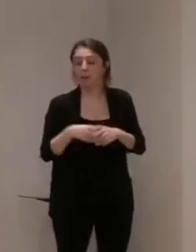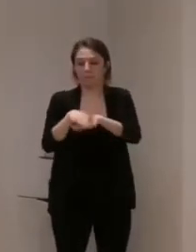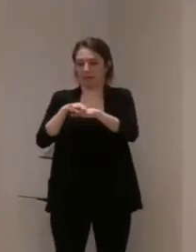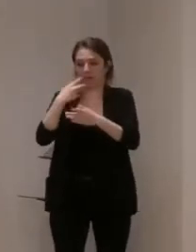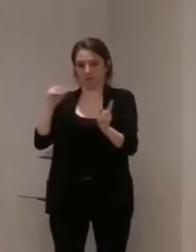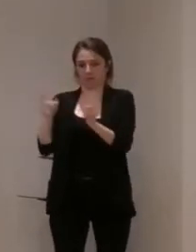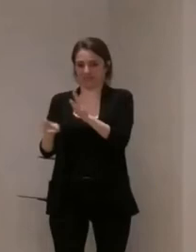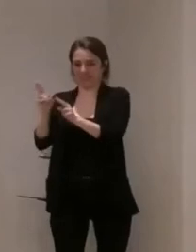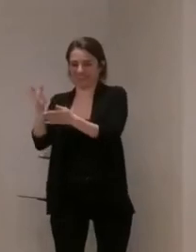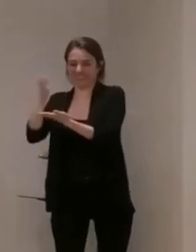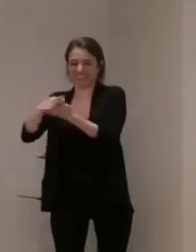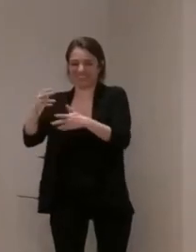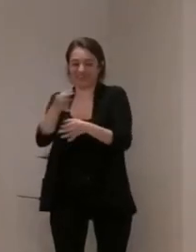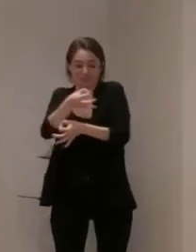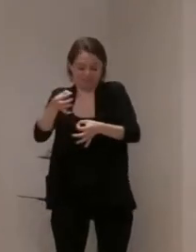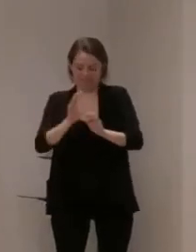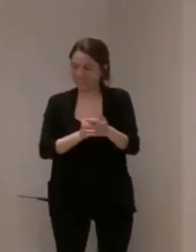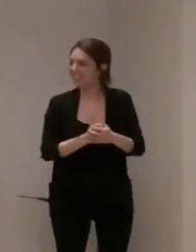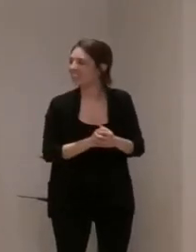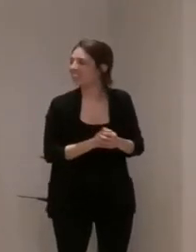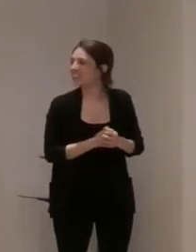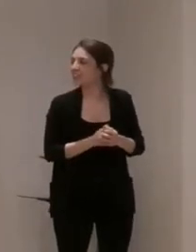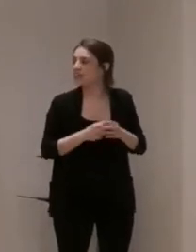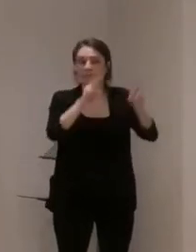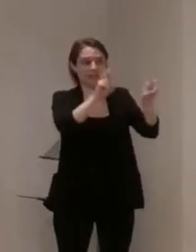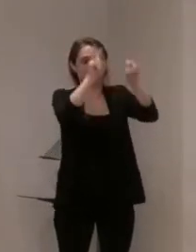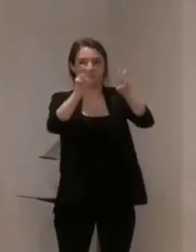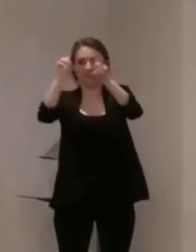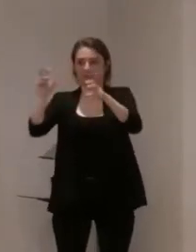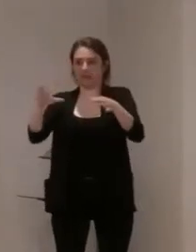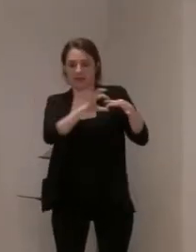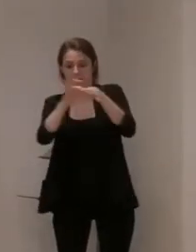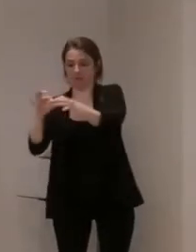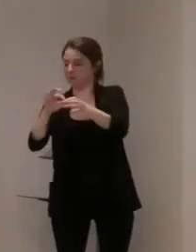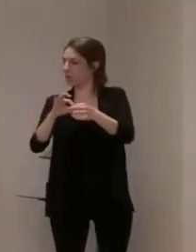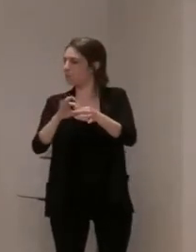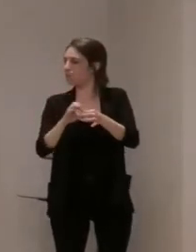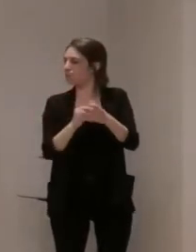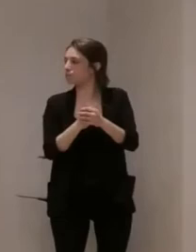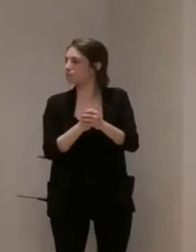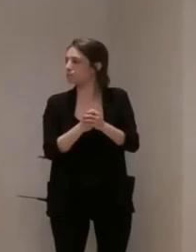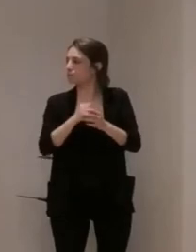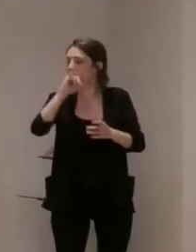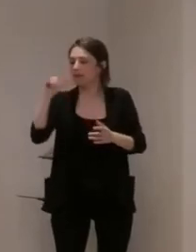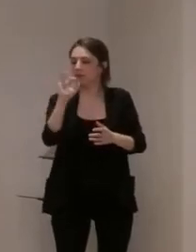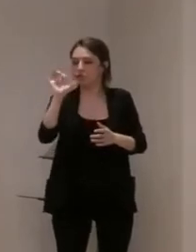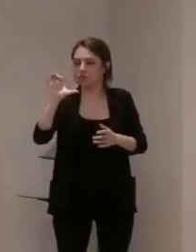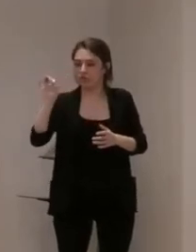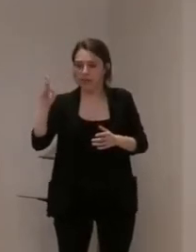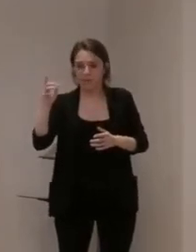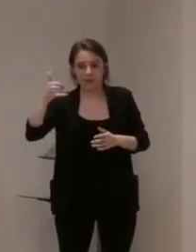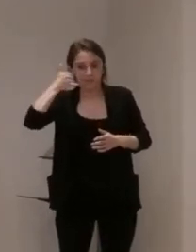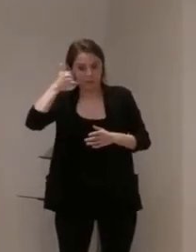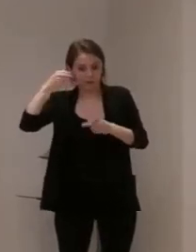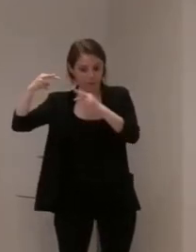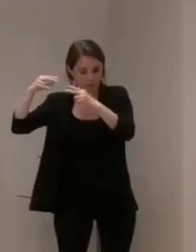No, no, perfecte. Vas obrir temes. Jo el que passa que he d'anar enllaçant. I mira, enllaço amb una cosa que m'ha dit el Josep abans per telèfon. Diu, és